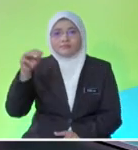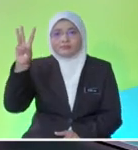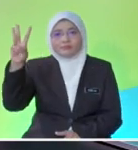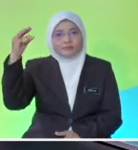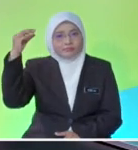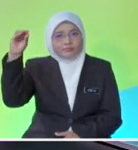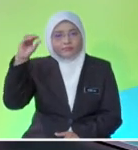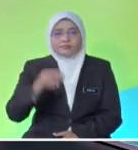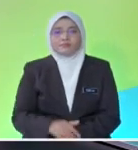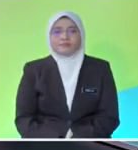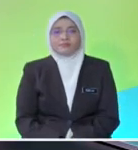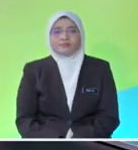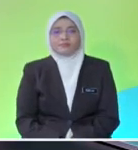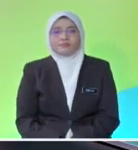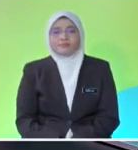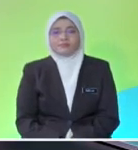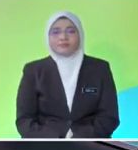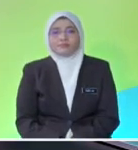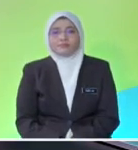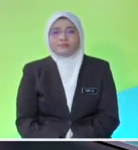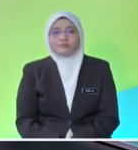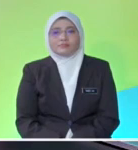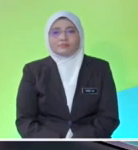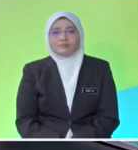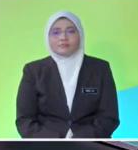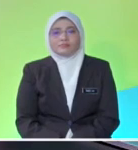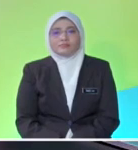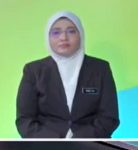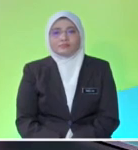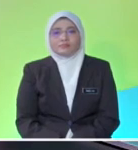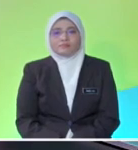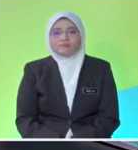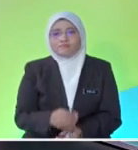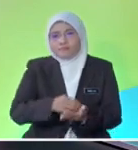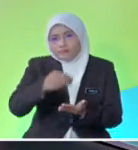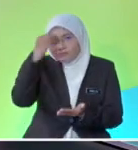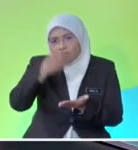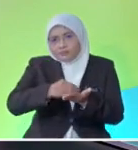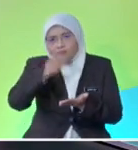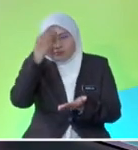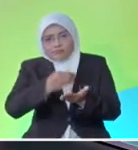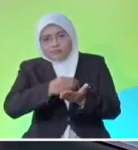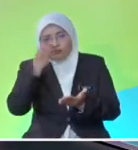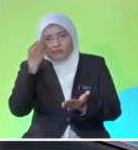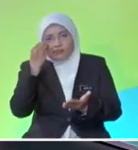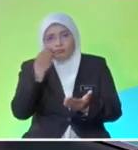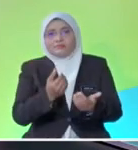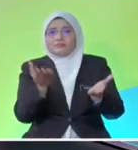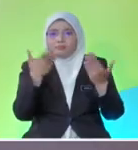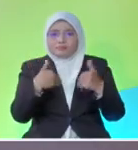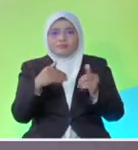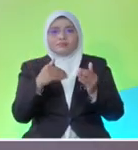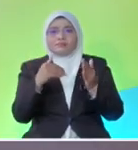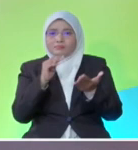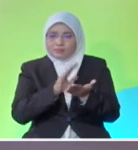Ifah yang seterusnya. Baiklah, Ifah dah belajar. Kemudian dia balik sekolah pukul 12:30 hari.